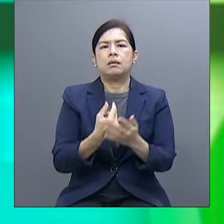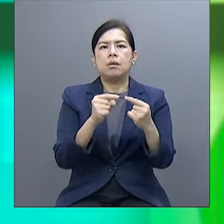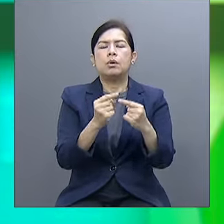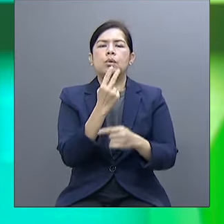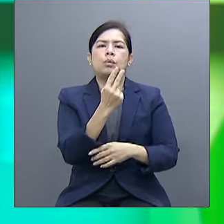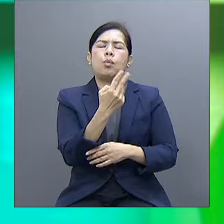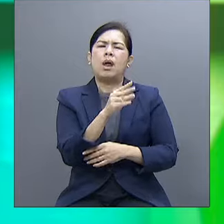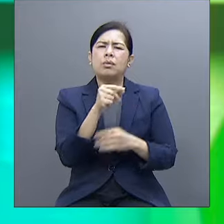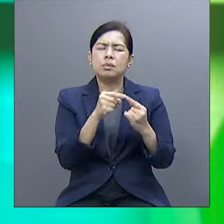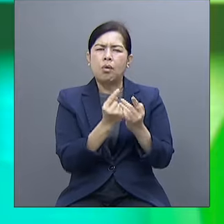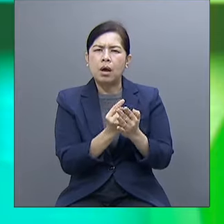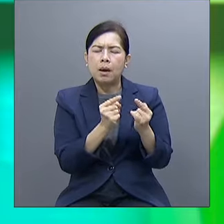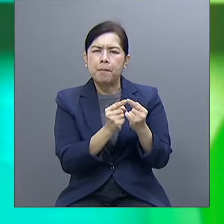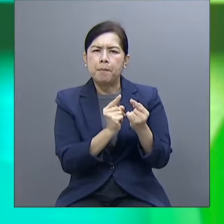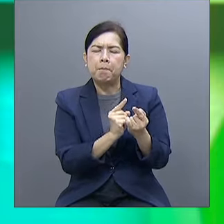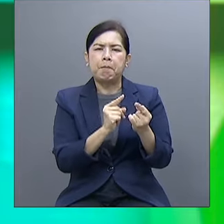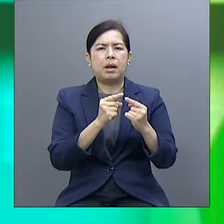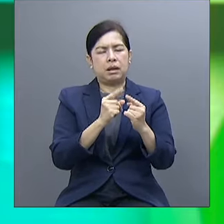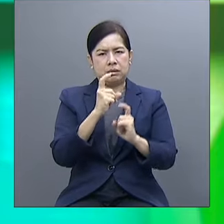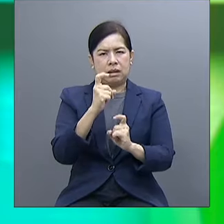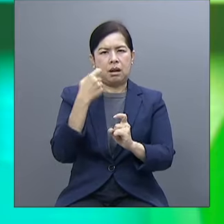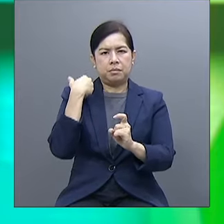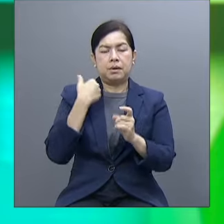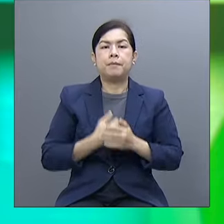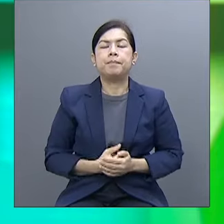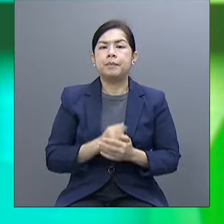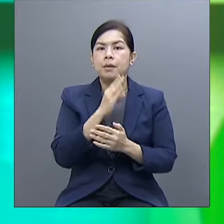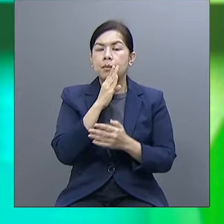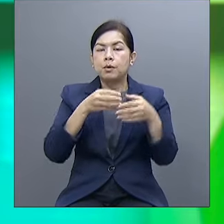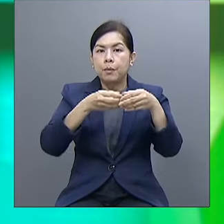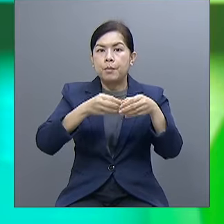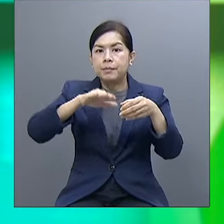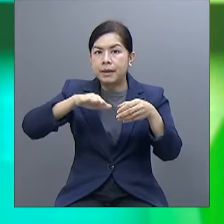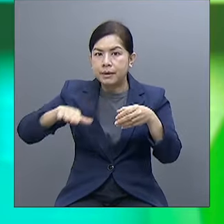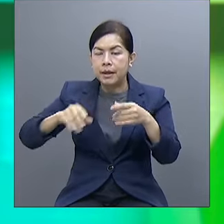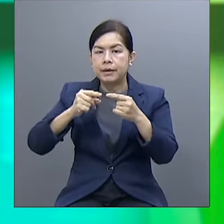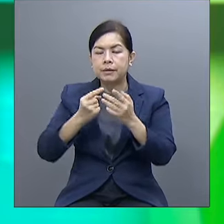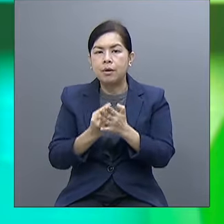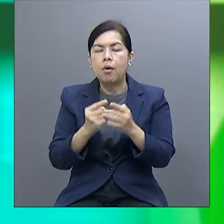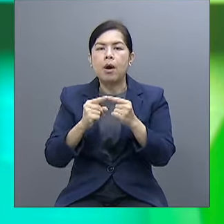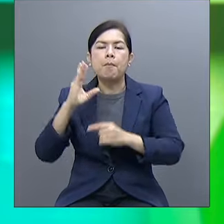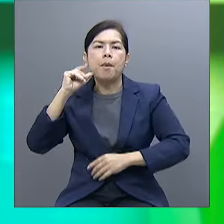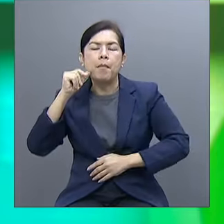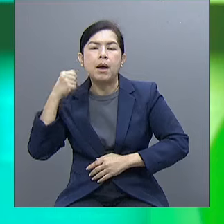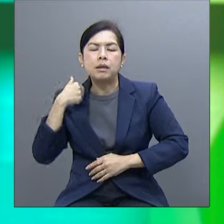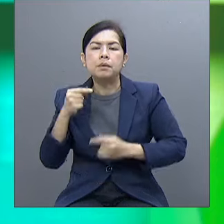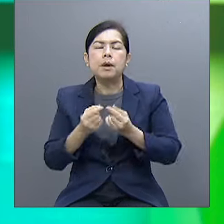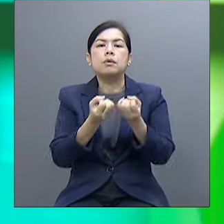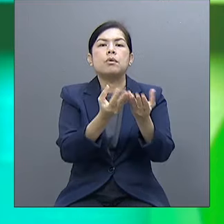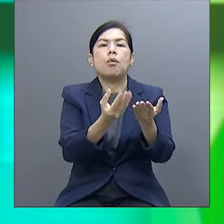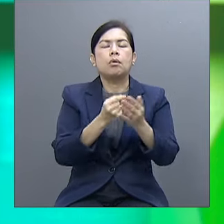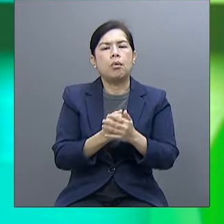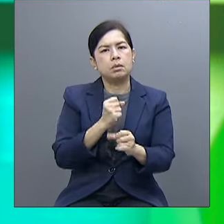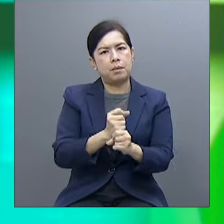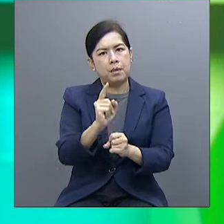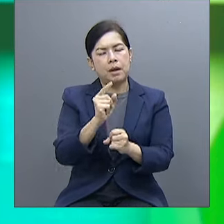เราจะพูดเรื่องนี้กันค่ะคุณผู้ชมความปลอดภัยในการใช้รถใช้ถนนของเด็กรวมถึงเรื่องของคุณภาพชีวิตที่คุณพ่อคุณแม่เนี่ยเขาจะต้องมี